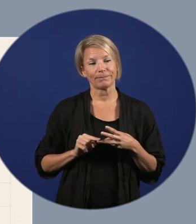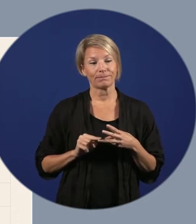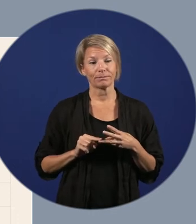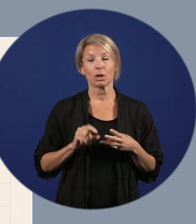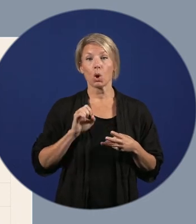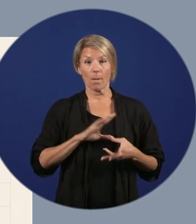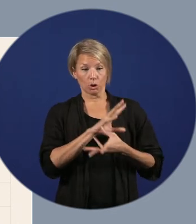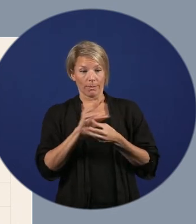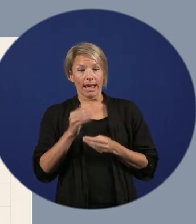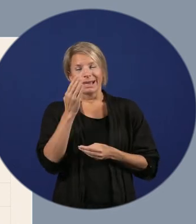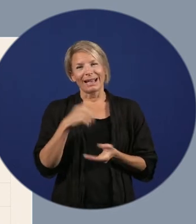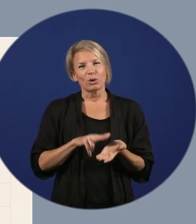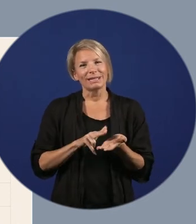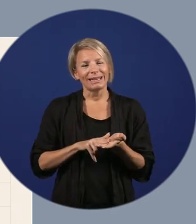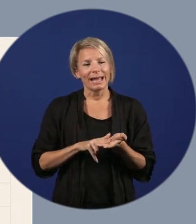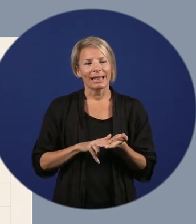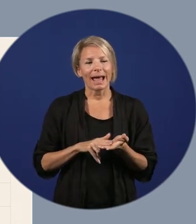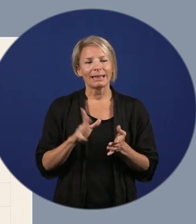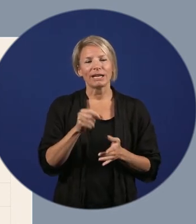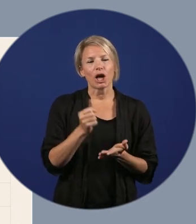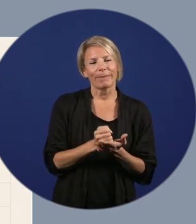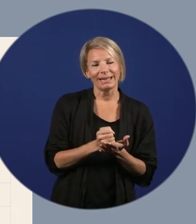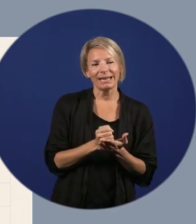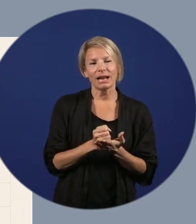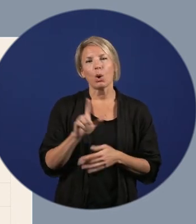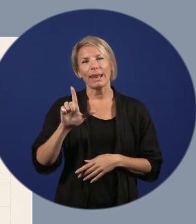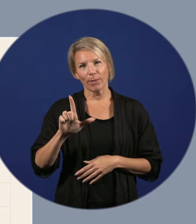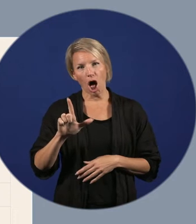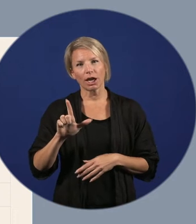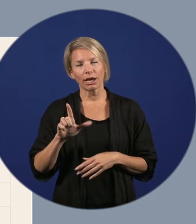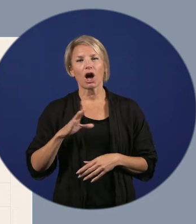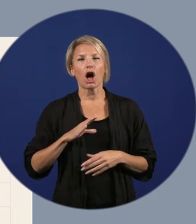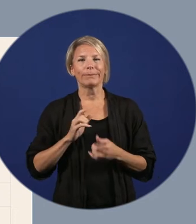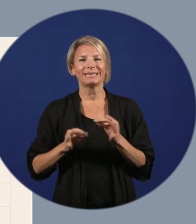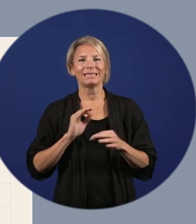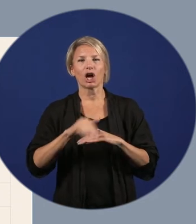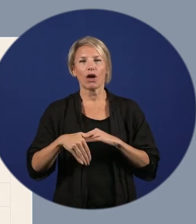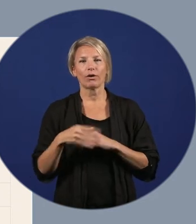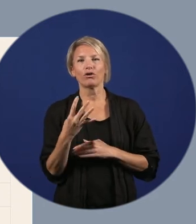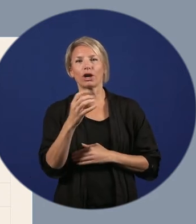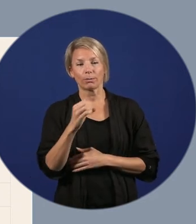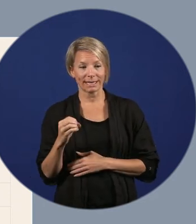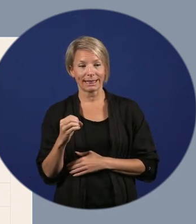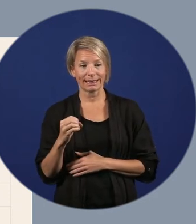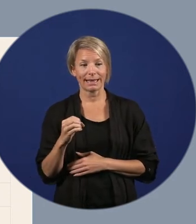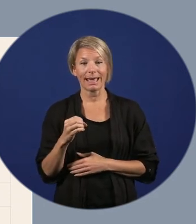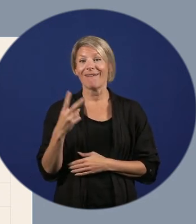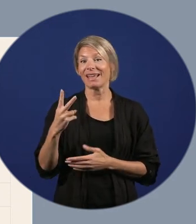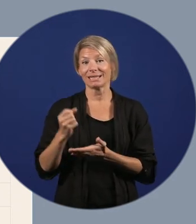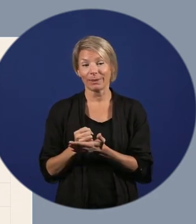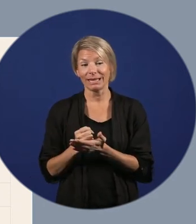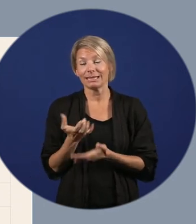När vi summerar kan vi också konstatera att Miljöpartiet och Liberalerna landar på strax över 4%. Att Vänsterpartiet